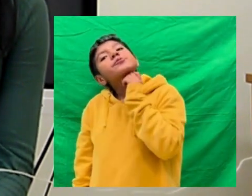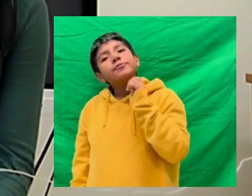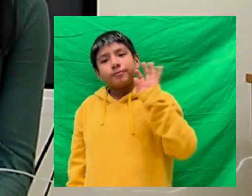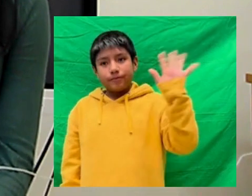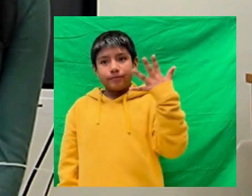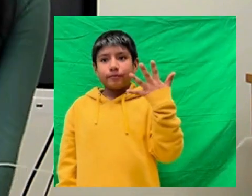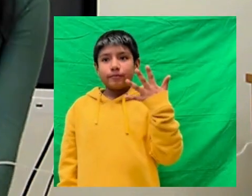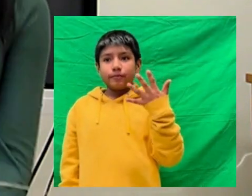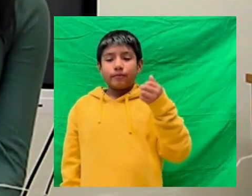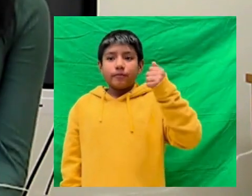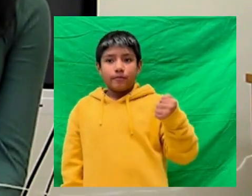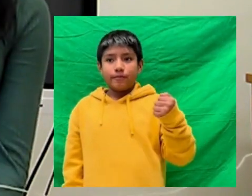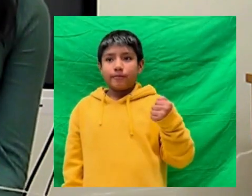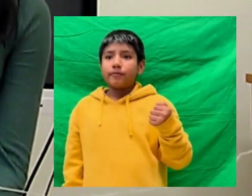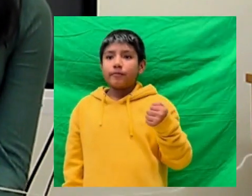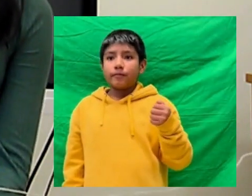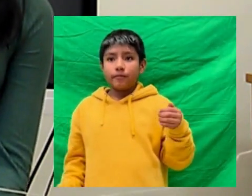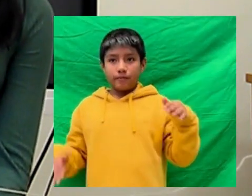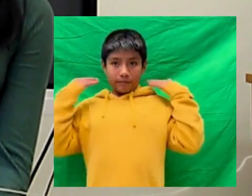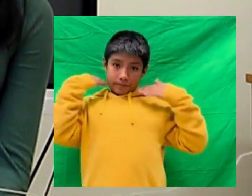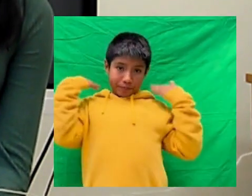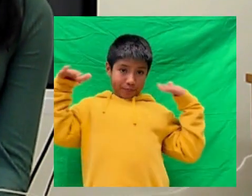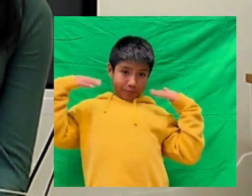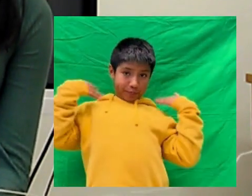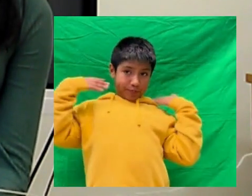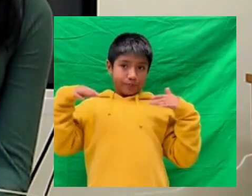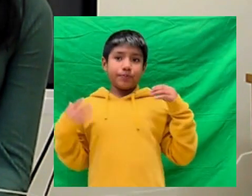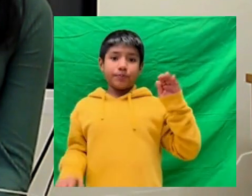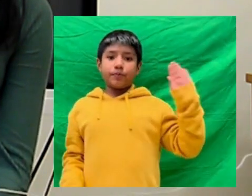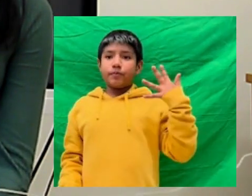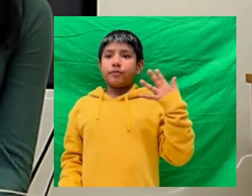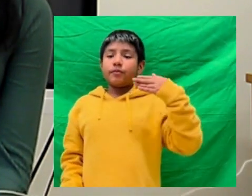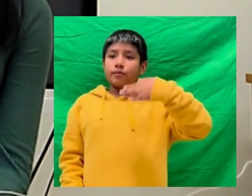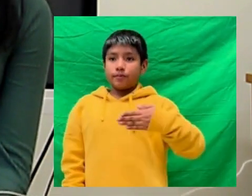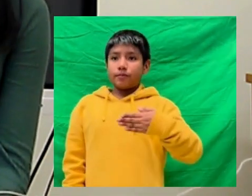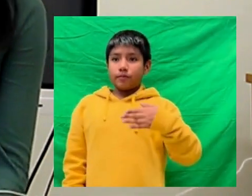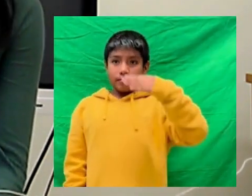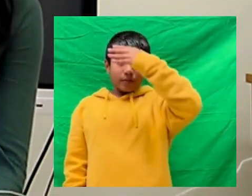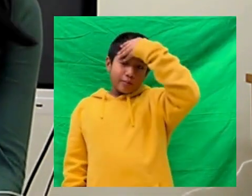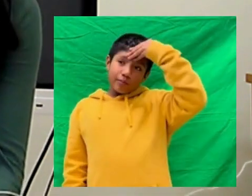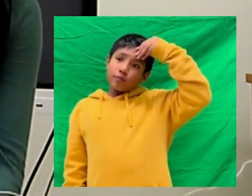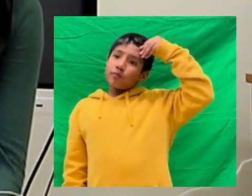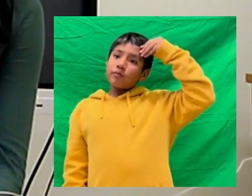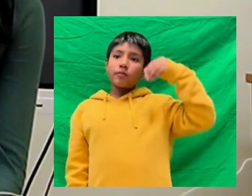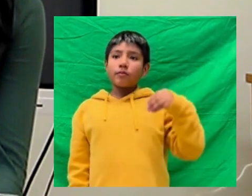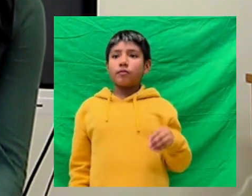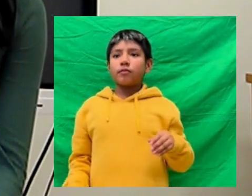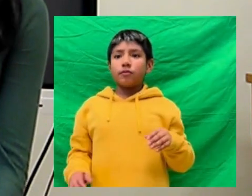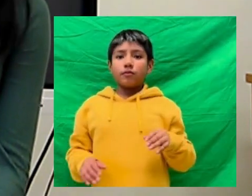Gelako Lucia. Lehen hezkuntza bost Beko, Gael.